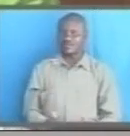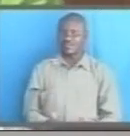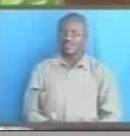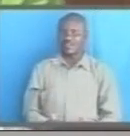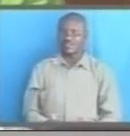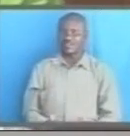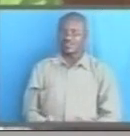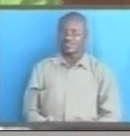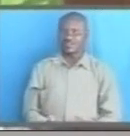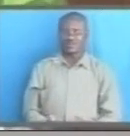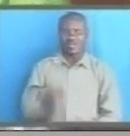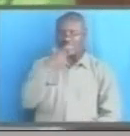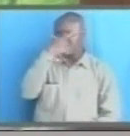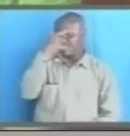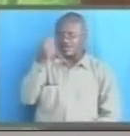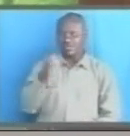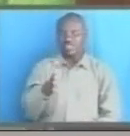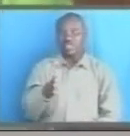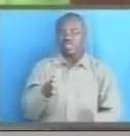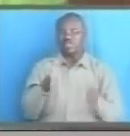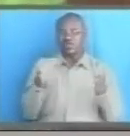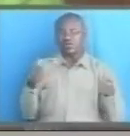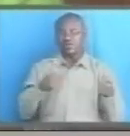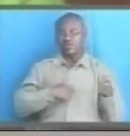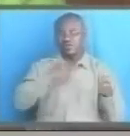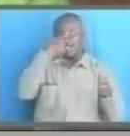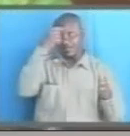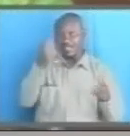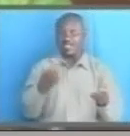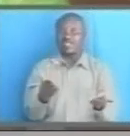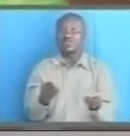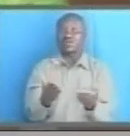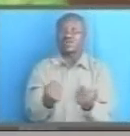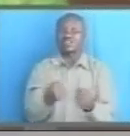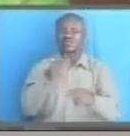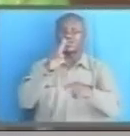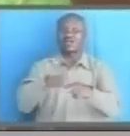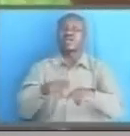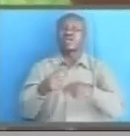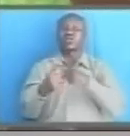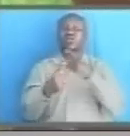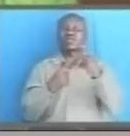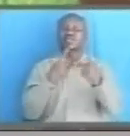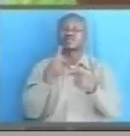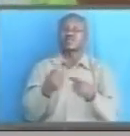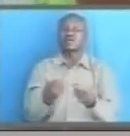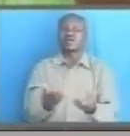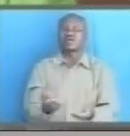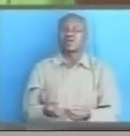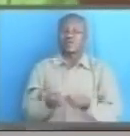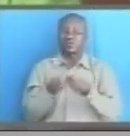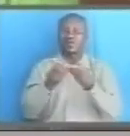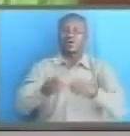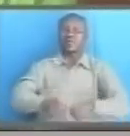hili siamini kwamba ni kubwa Zaidi kwa hiyo mimi naamini kwamba inaweza linazungumzika kwa sababu wamepewa mamlaka wamepewa